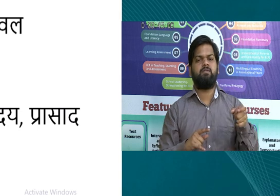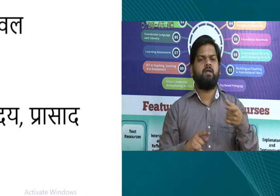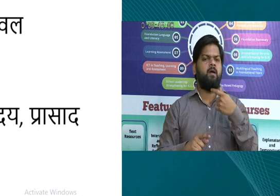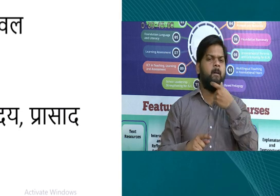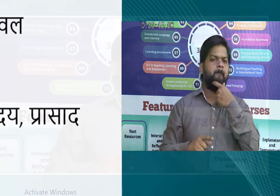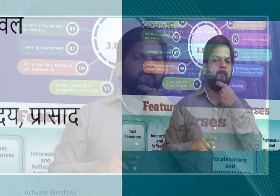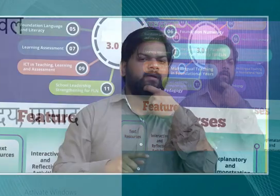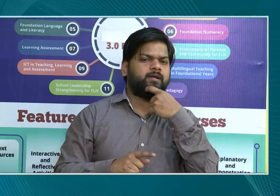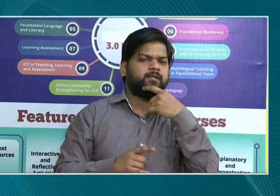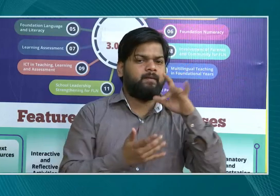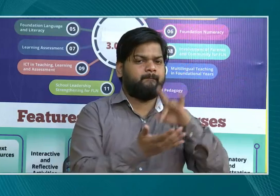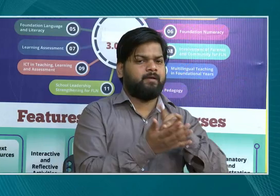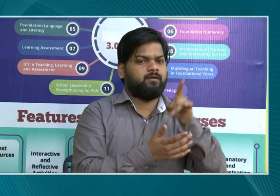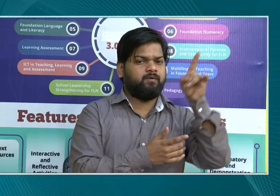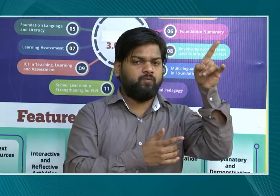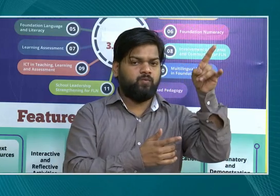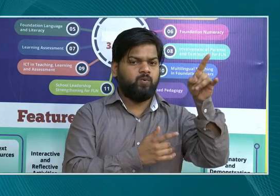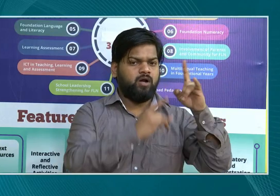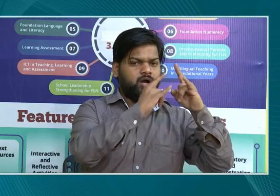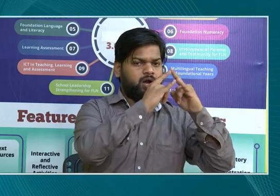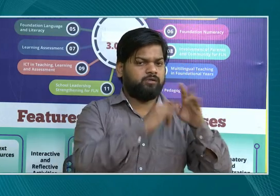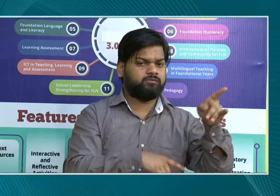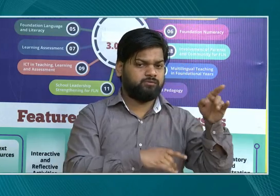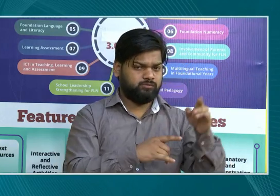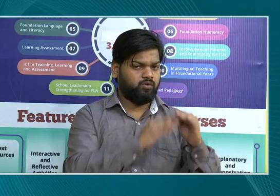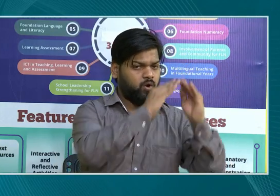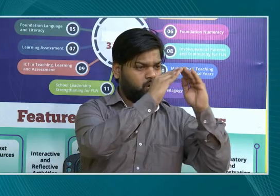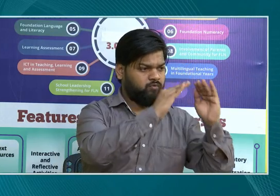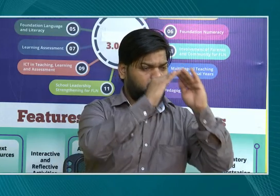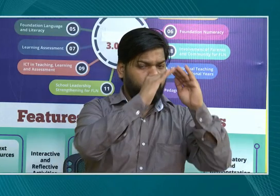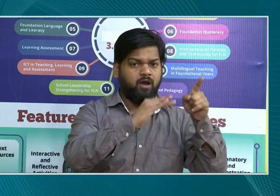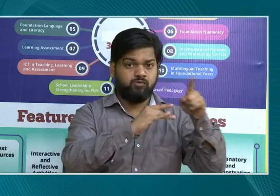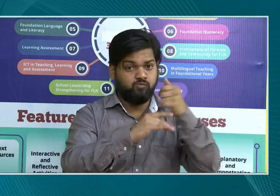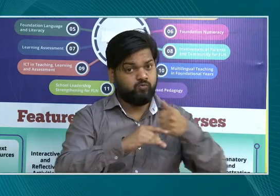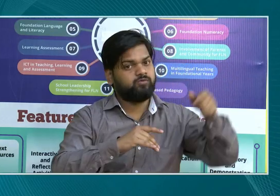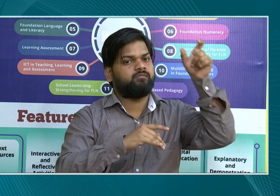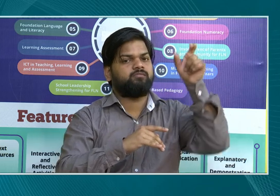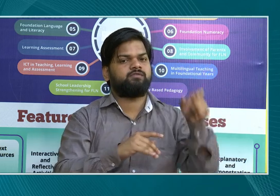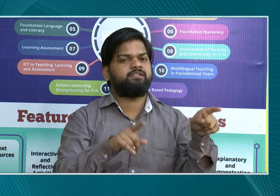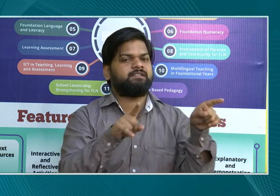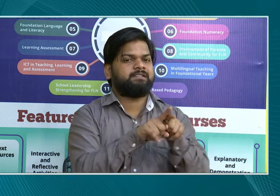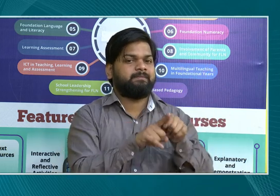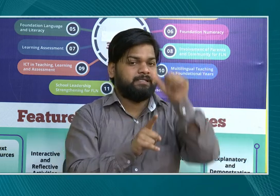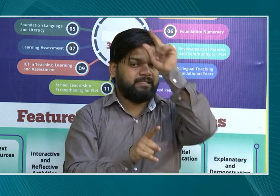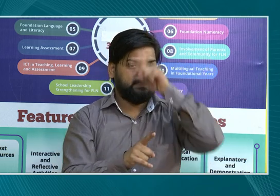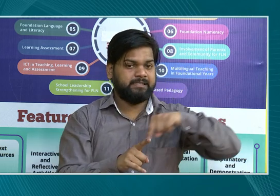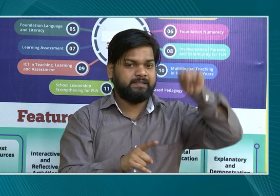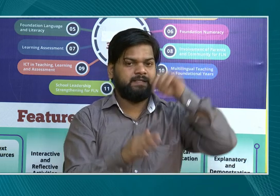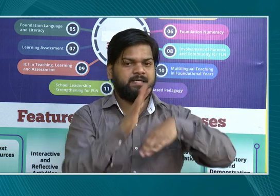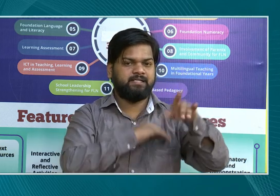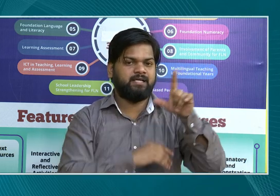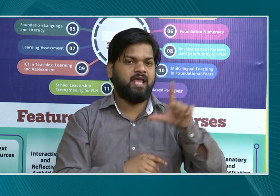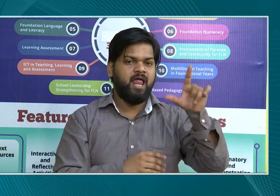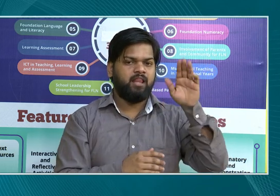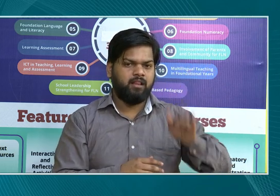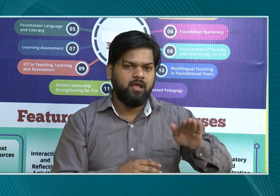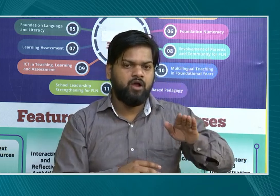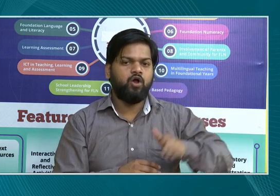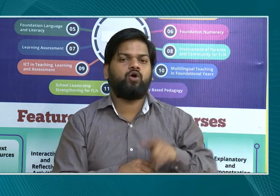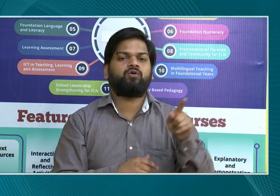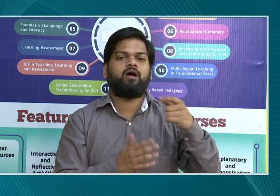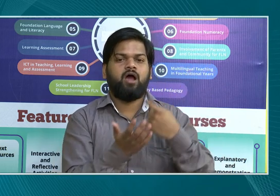तो हाउस होते हैं वहां पर जैसे अपने भारत के अंदर लोकसभा और राज्यसभा है उसी तरह ये ये शब्दार्थ जो हमने द ये हम